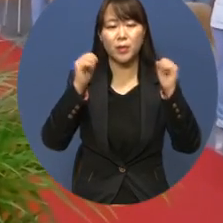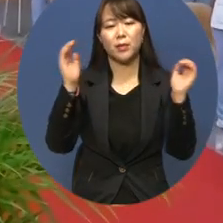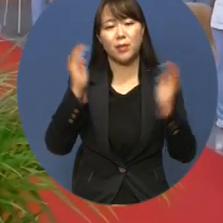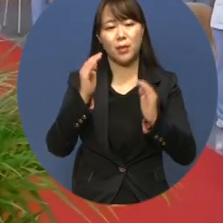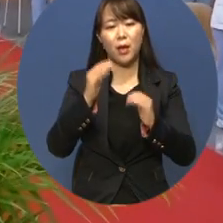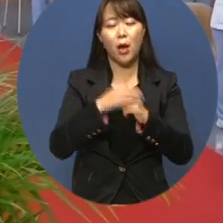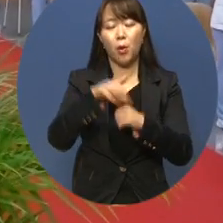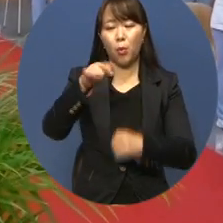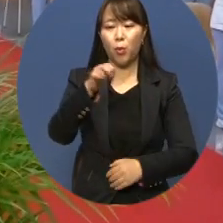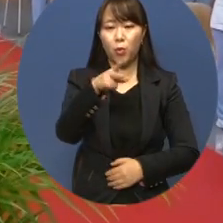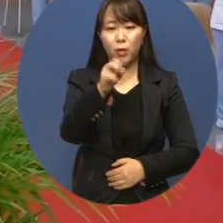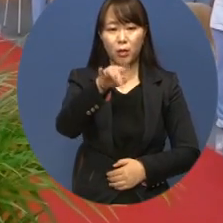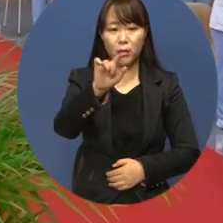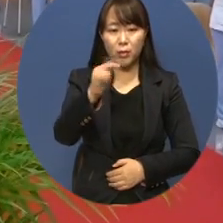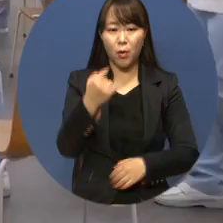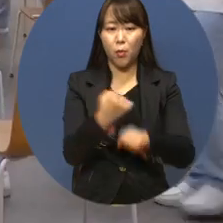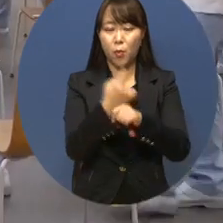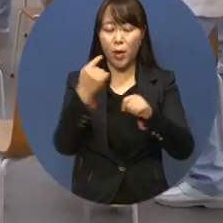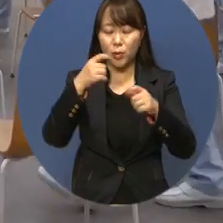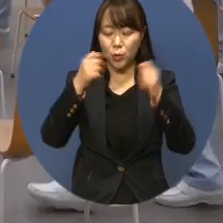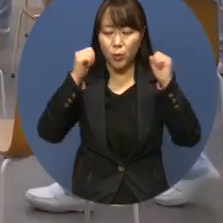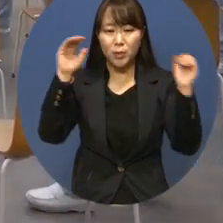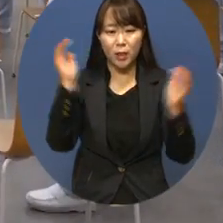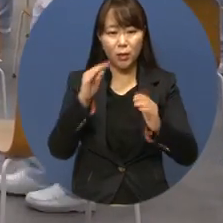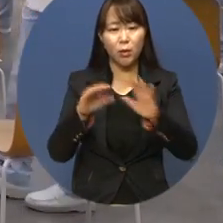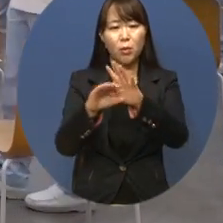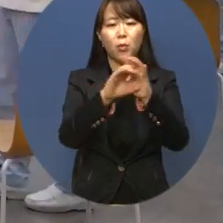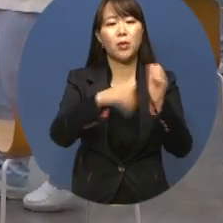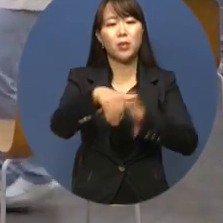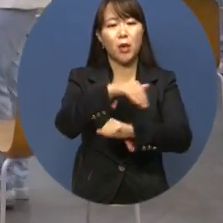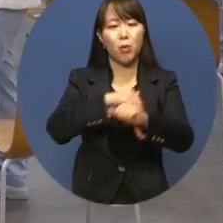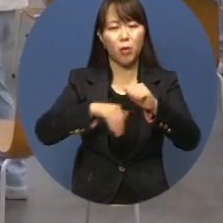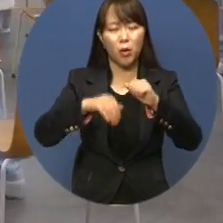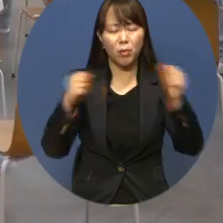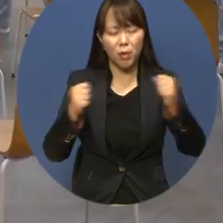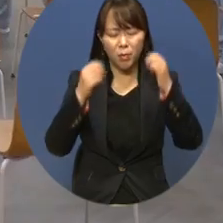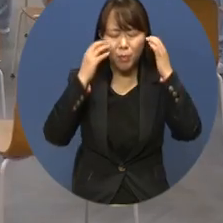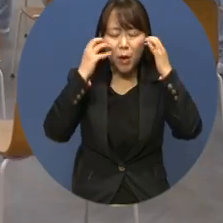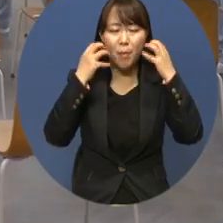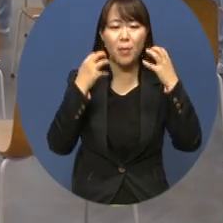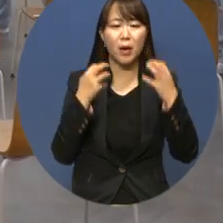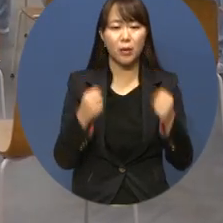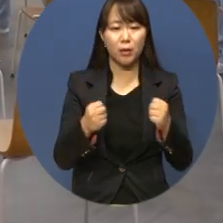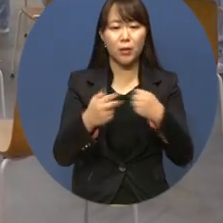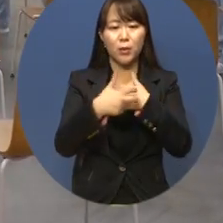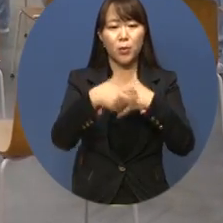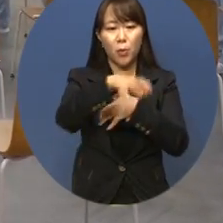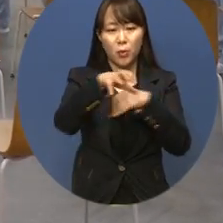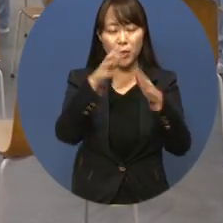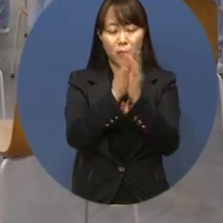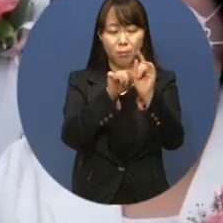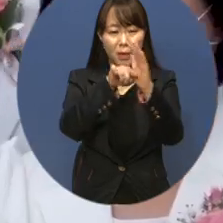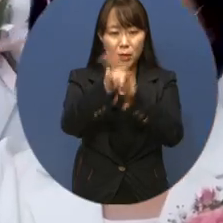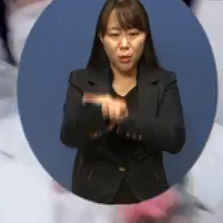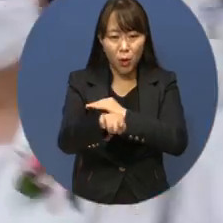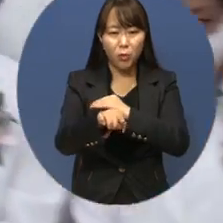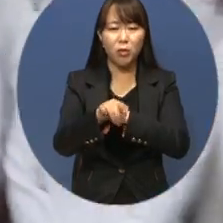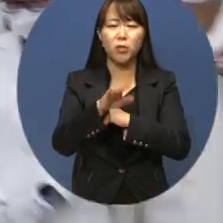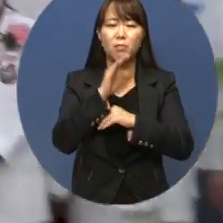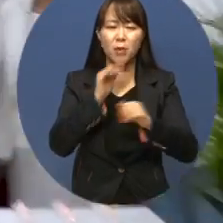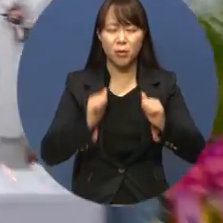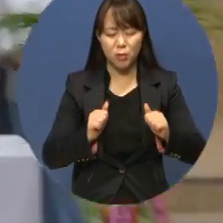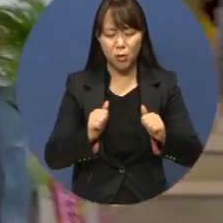만학도 고영선 씨를 비롯한 졸업생들은 코로나19 사태로 고군분투하고 있는 의료 현장에 뛰어들어 그